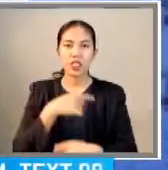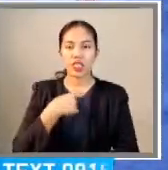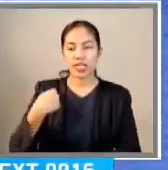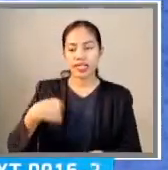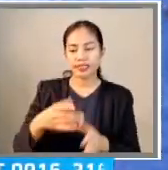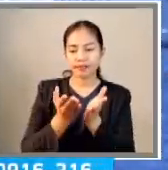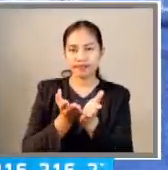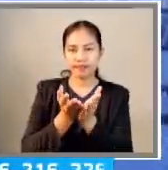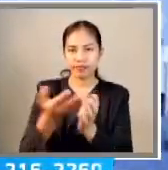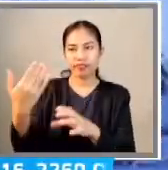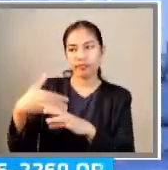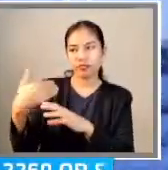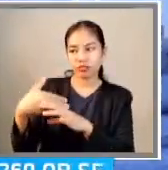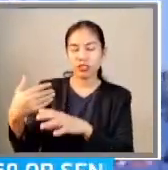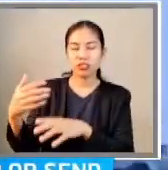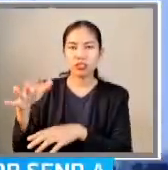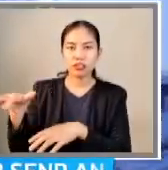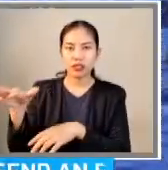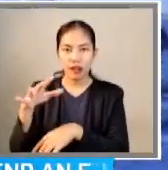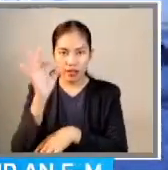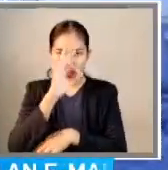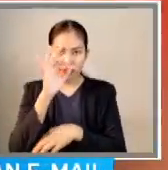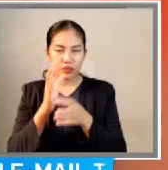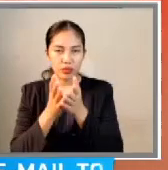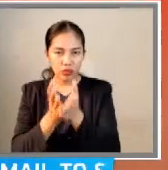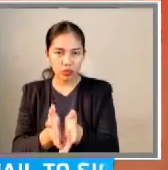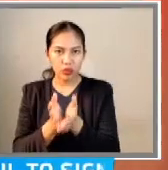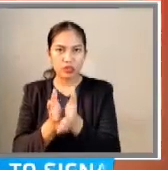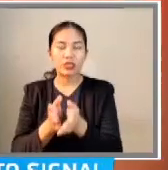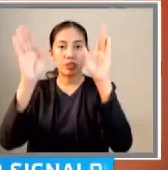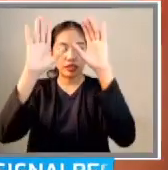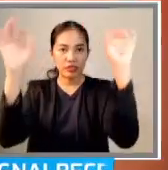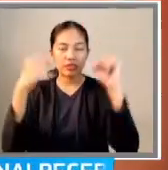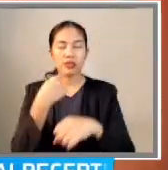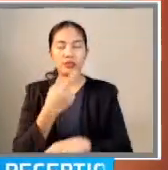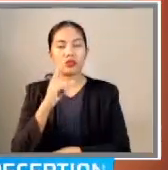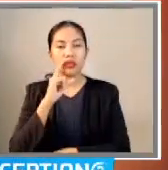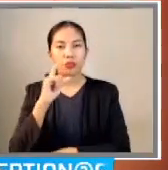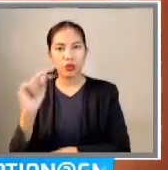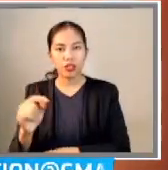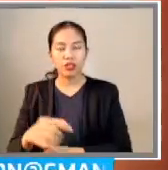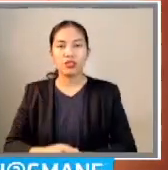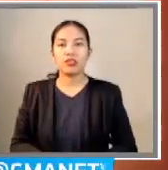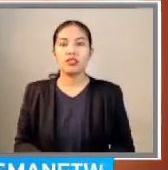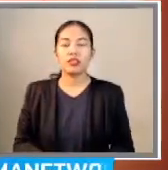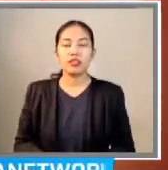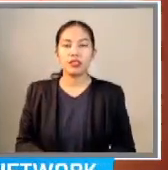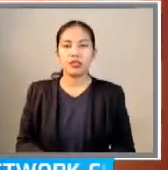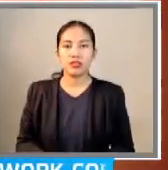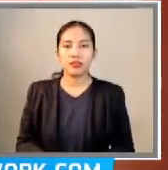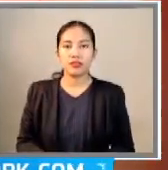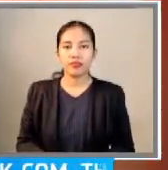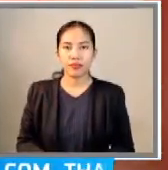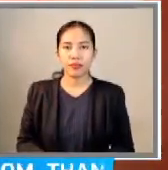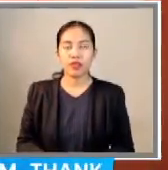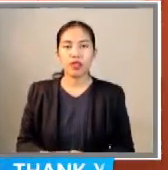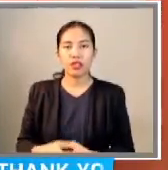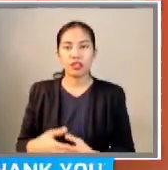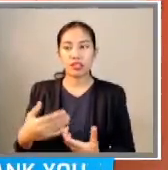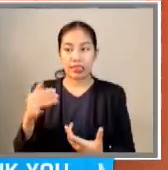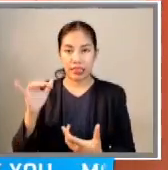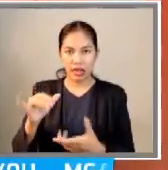mangingisda. Sabi ng Pangulo, isinumbong niya ang panghaharas sa mga Pilipinong mangingisda Philippine Navy at Coast Guard sa